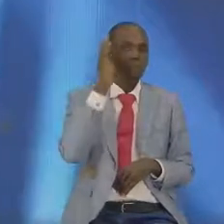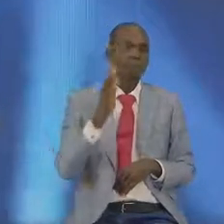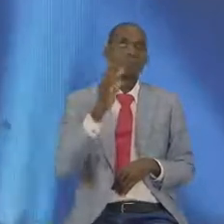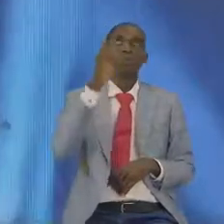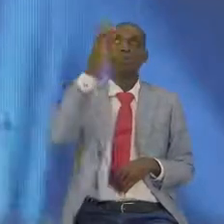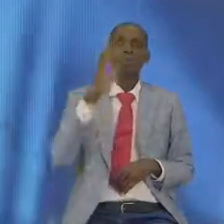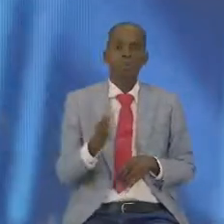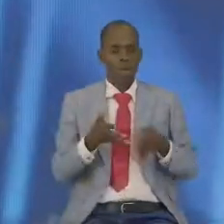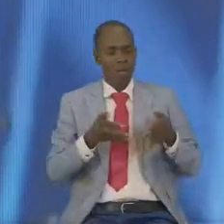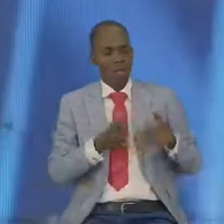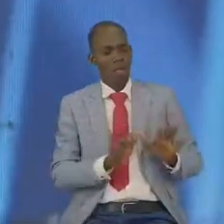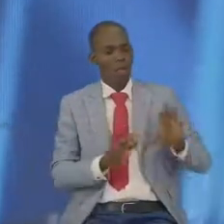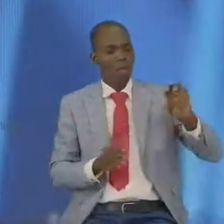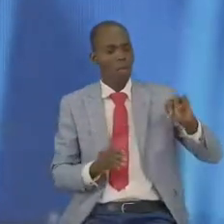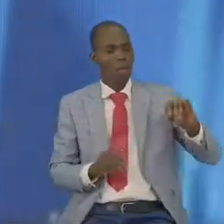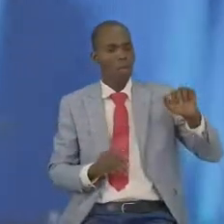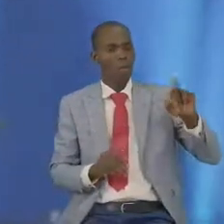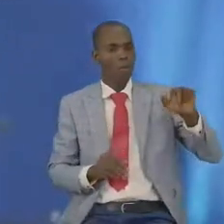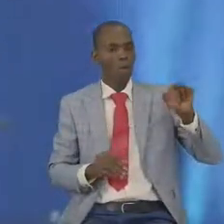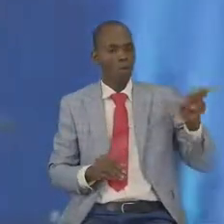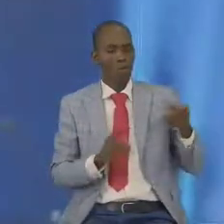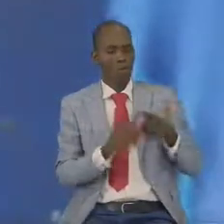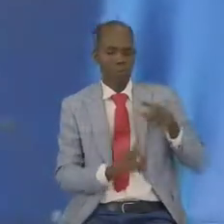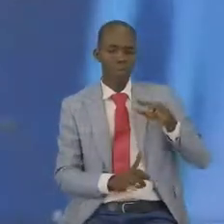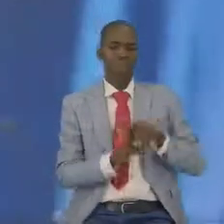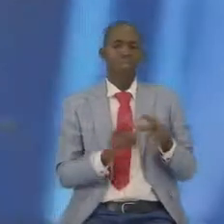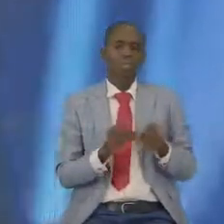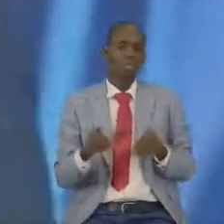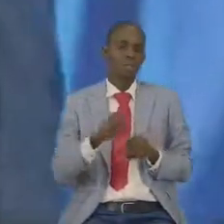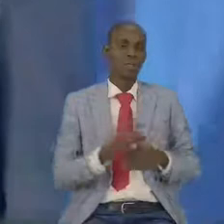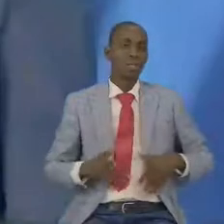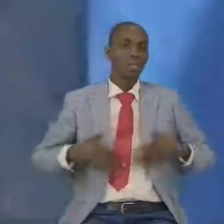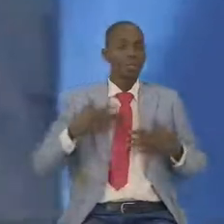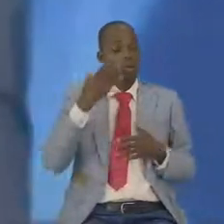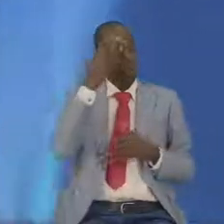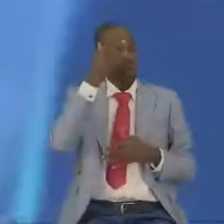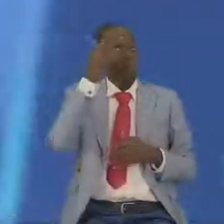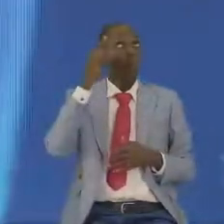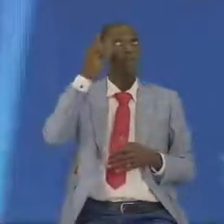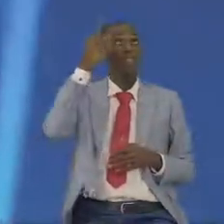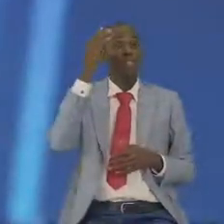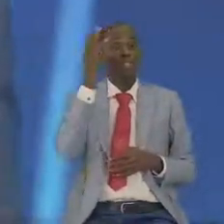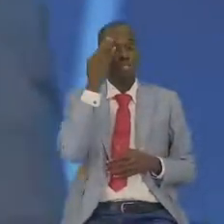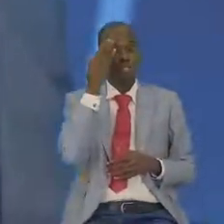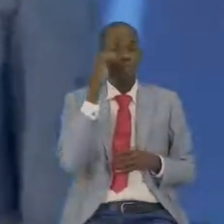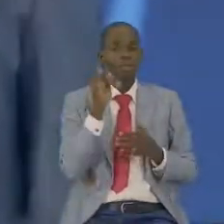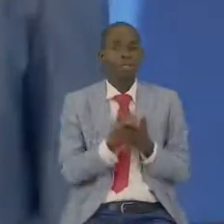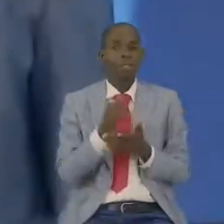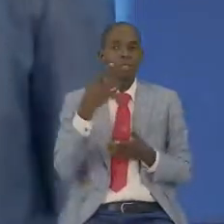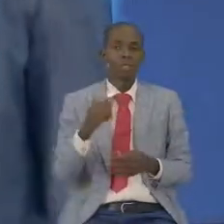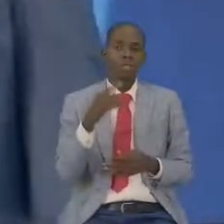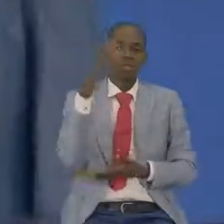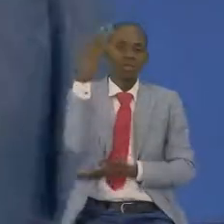Mara dans leur vie? Parce qu'ils savaient que le bois était à